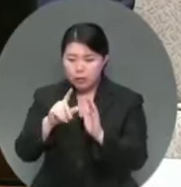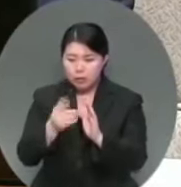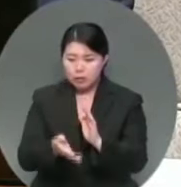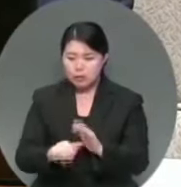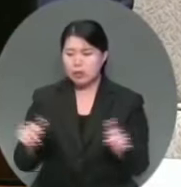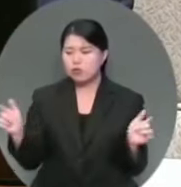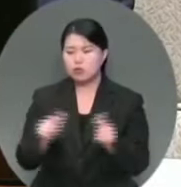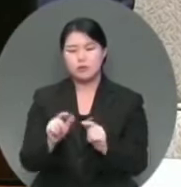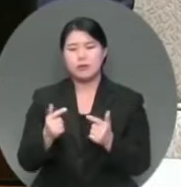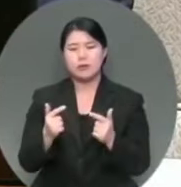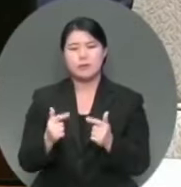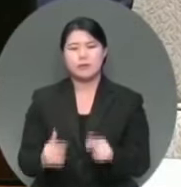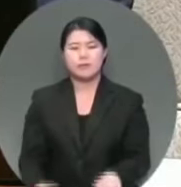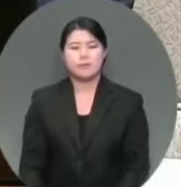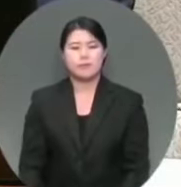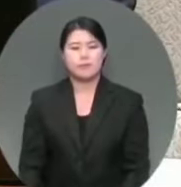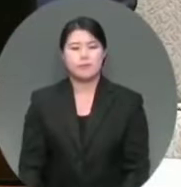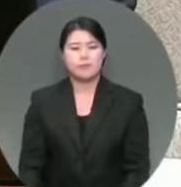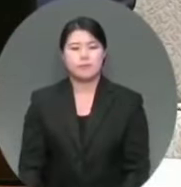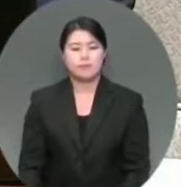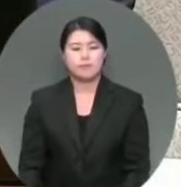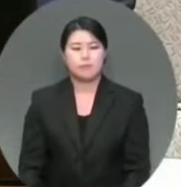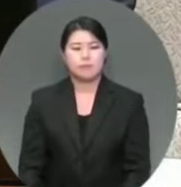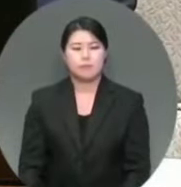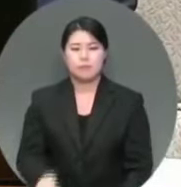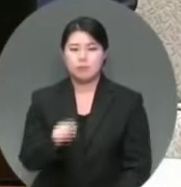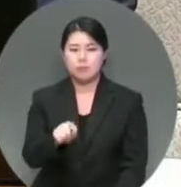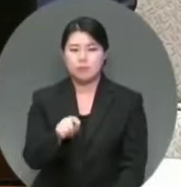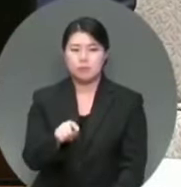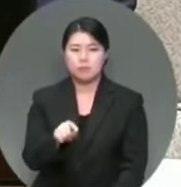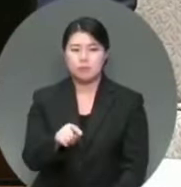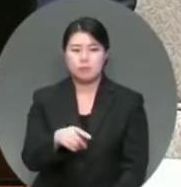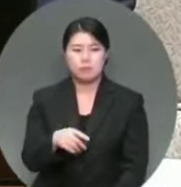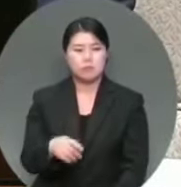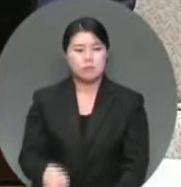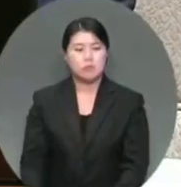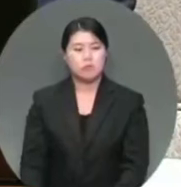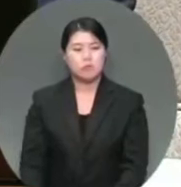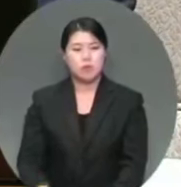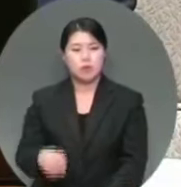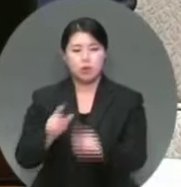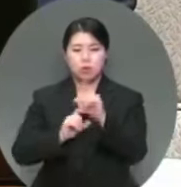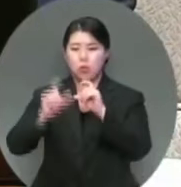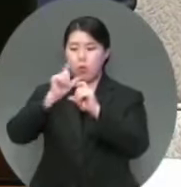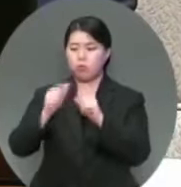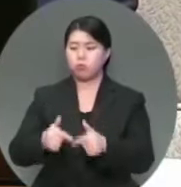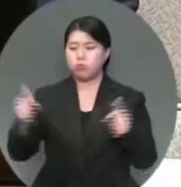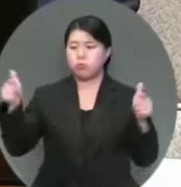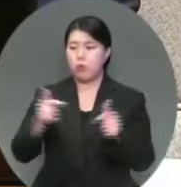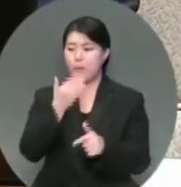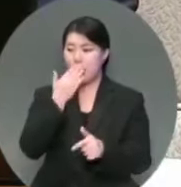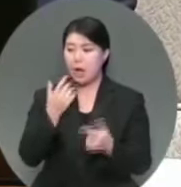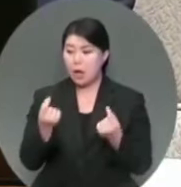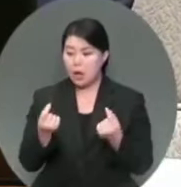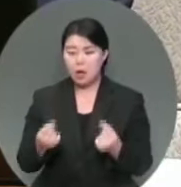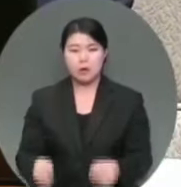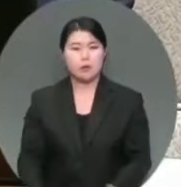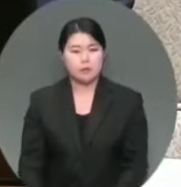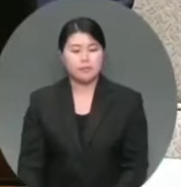이런 것은 아니다라는 말씀을 드립니다. 네, 그러면 이것은 언제든 더 추가로 증액되거나 할 수 있는 것이죠. 그렇죠.